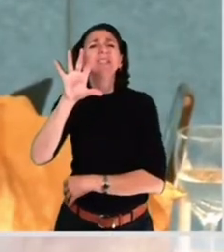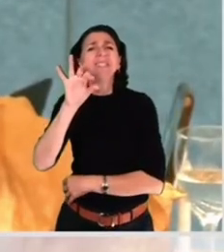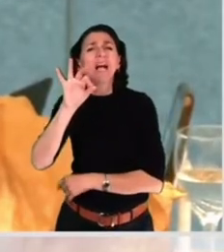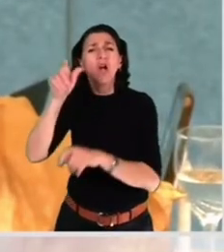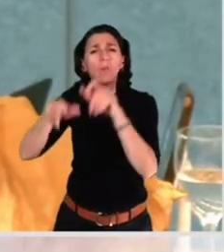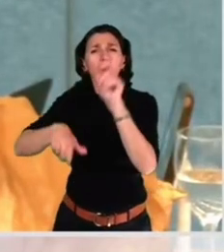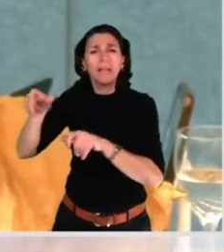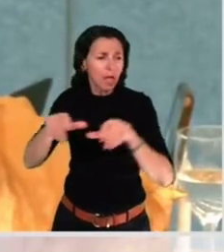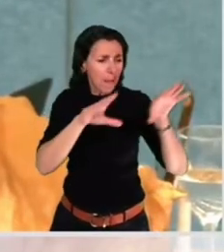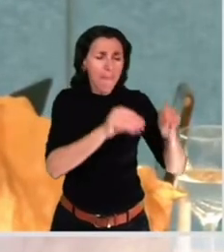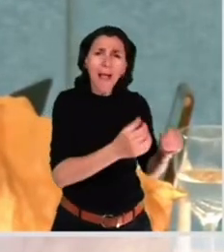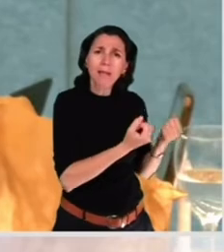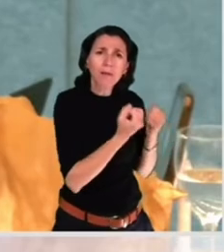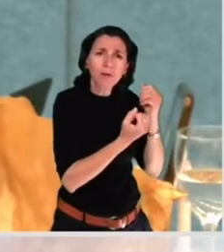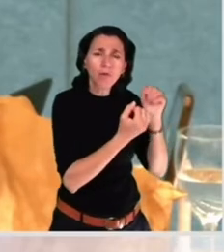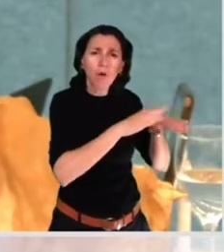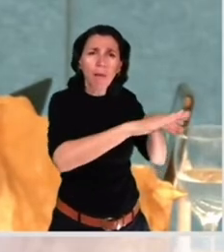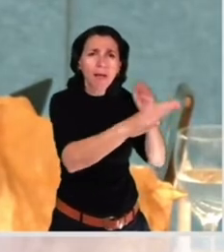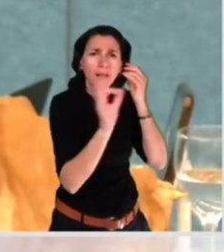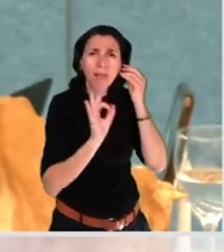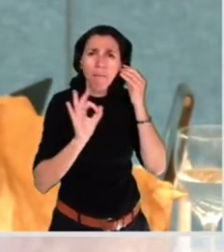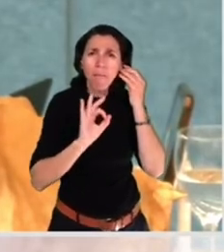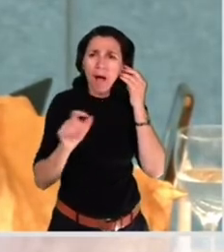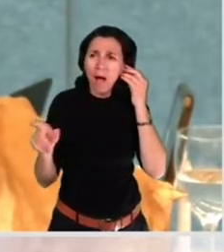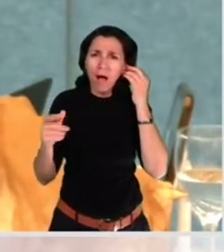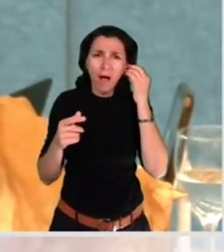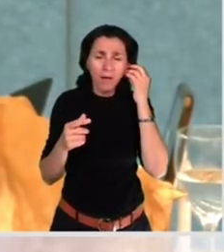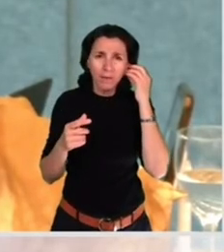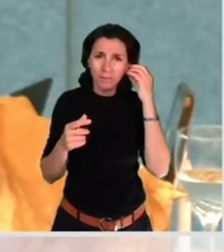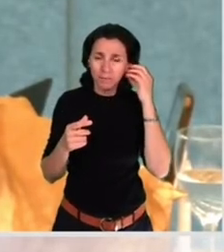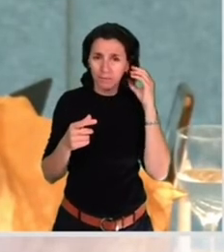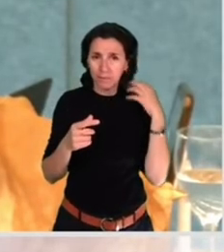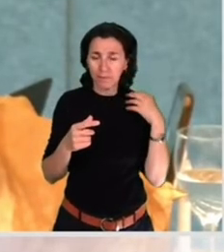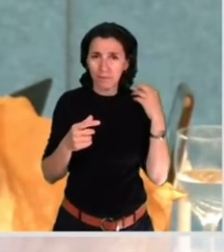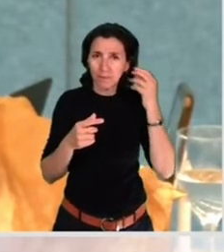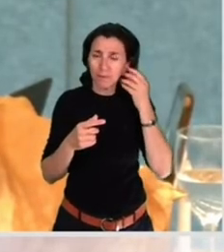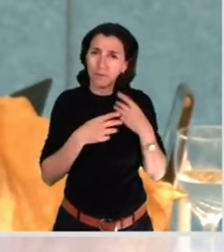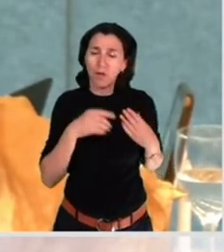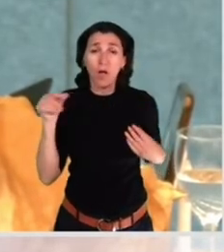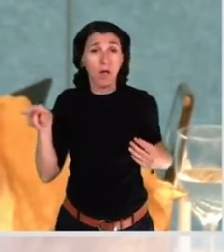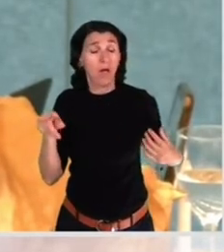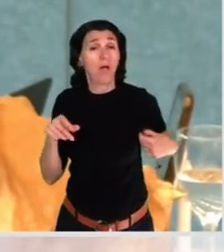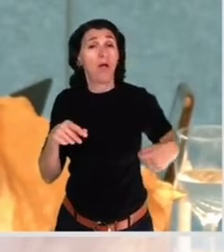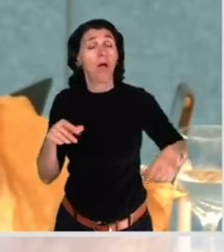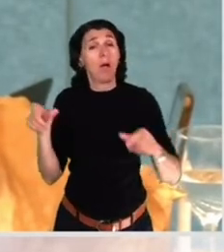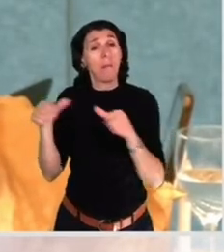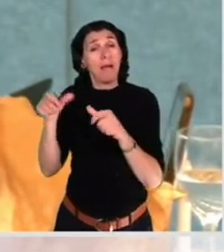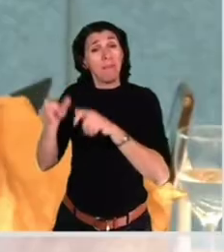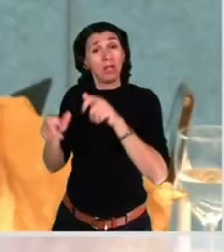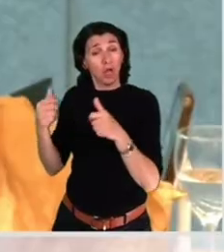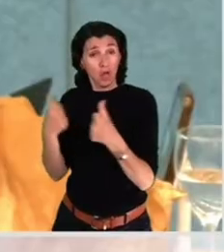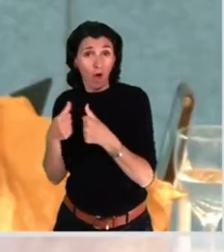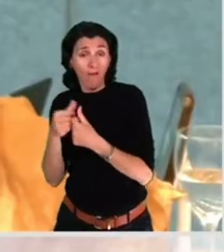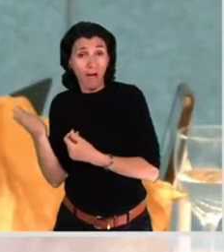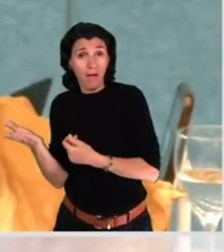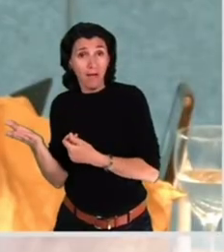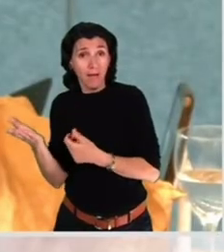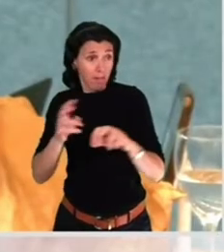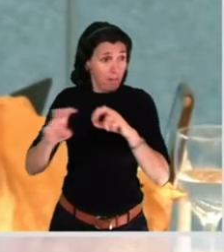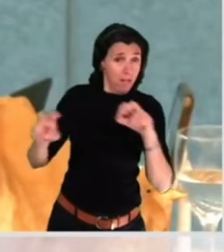garer? Donc déjà, vous excluez de ce quartier toutes les personnes qui peuvent avoir des problèmes de